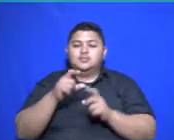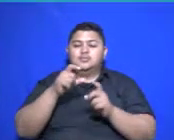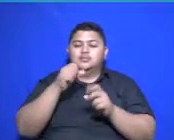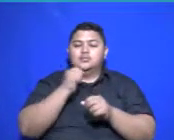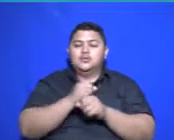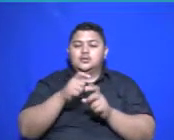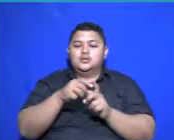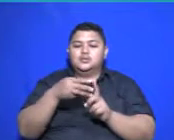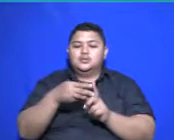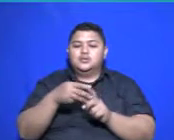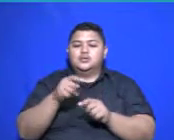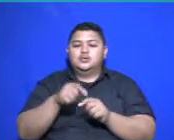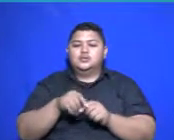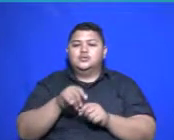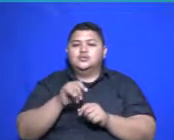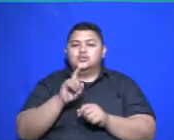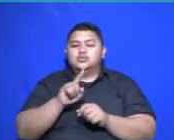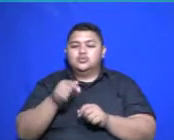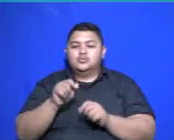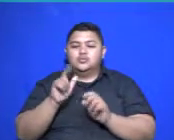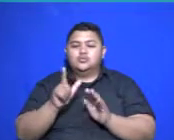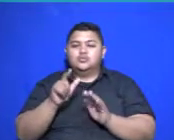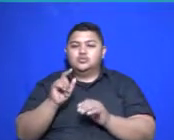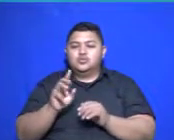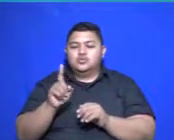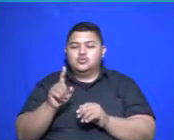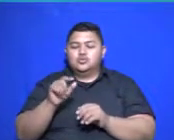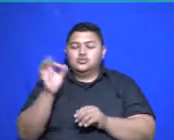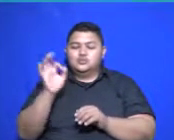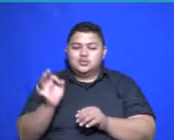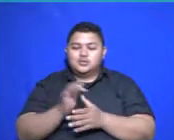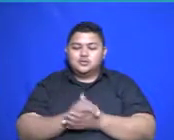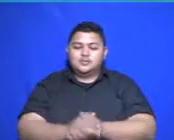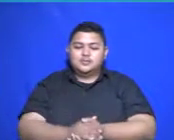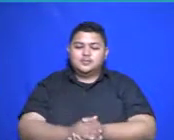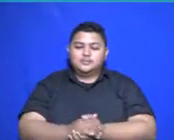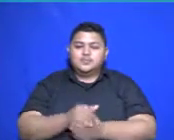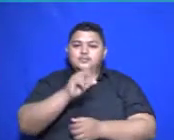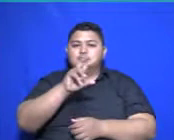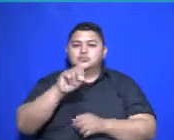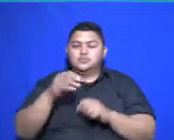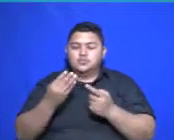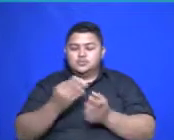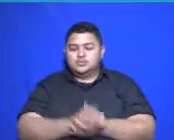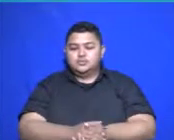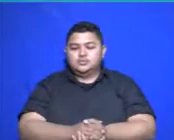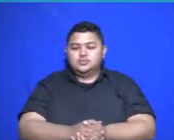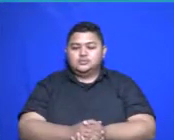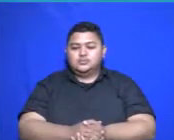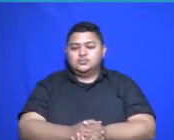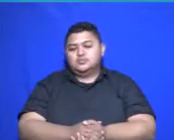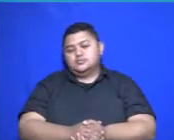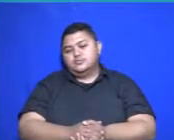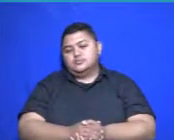itu, 1,71% PDB, koperasi, 2014.